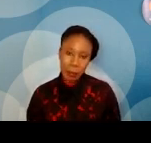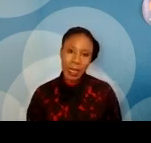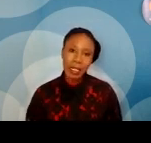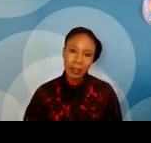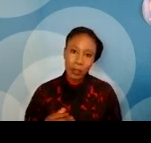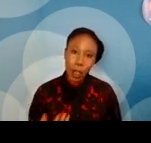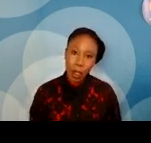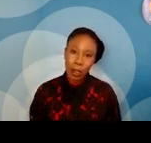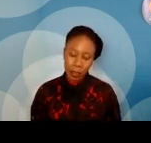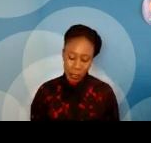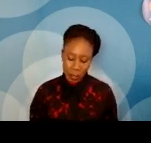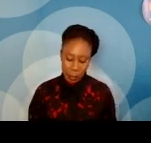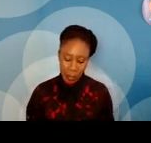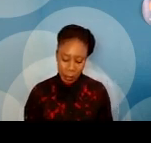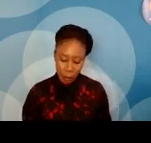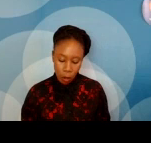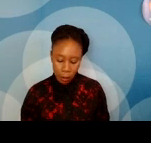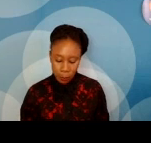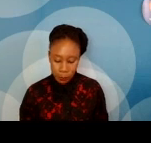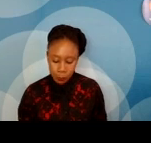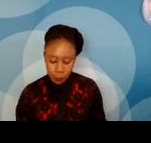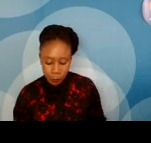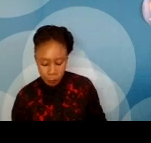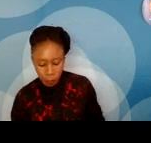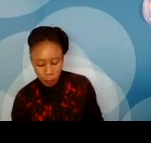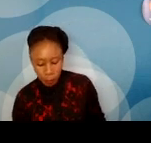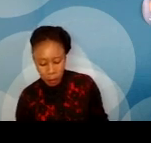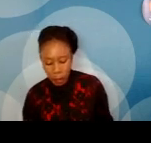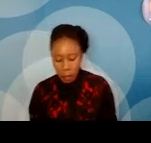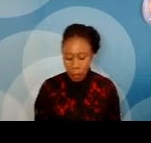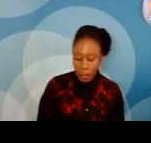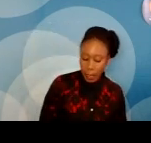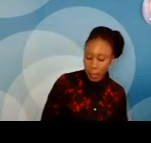bidrog till att man hade högre vinstmarginaler.